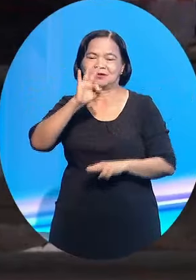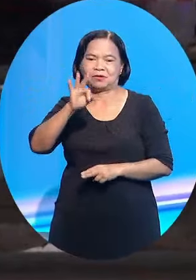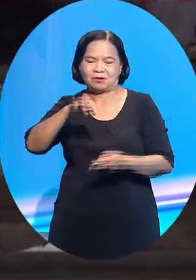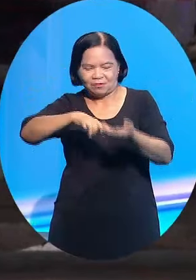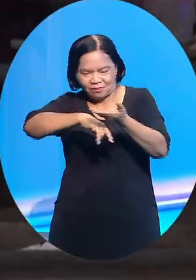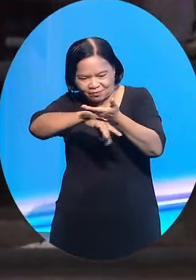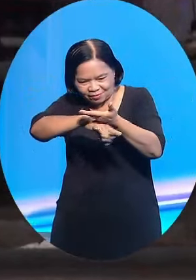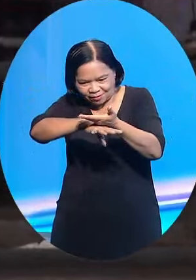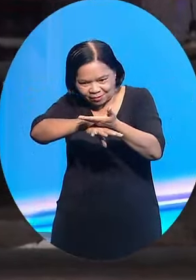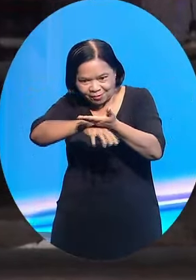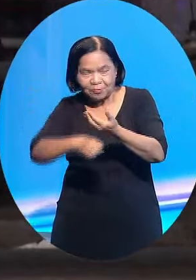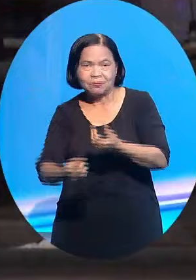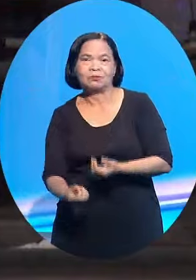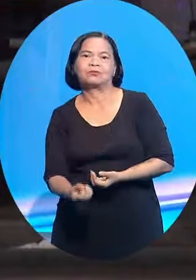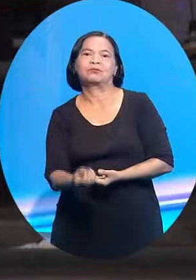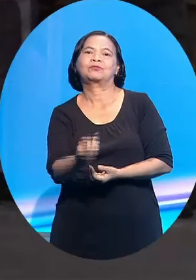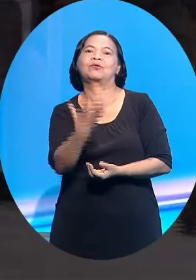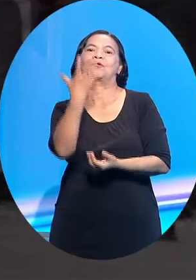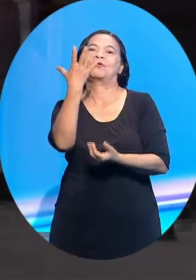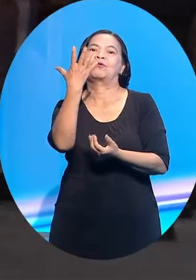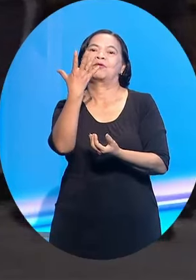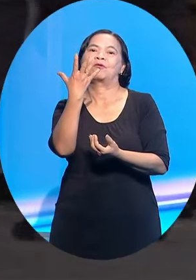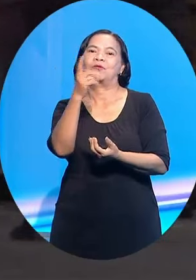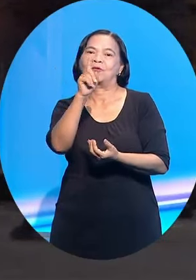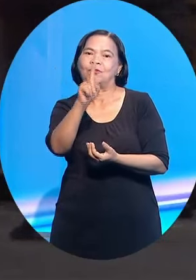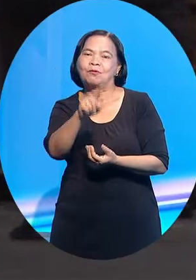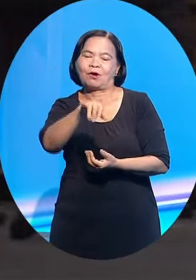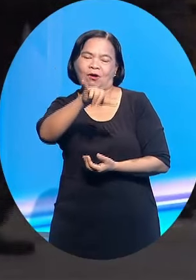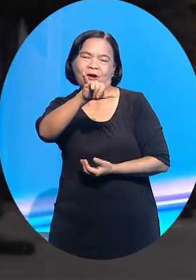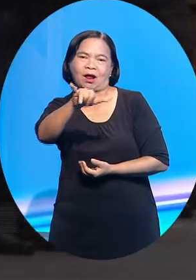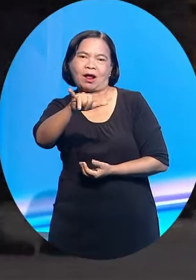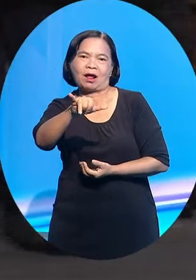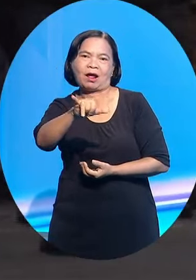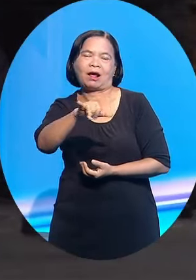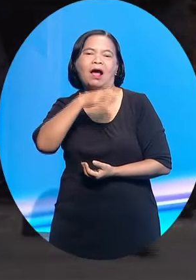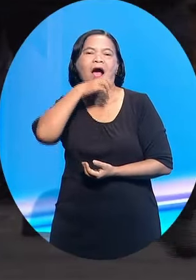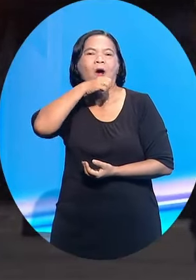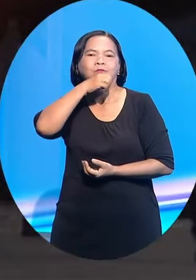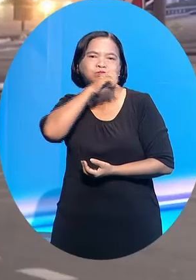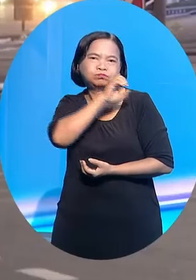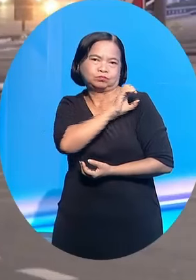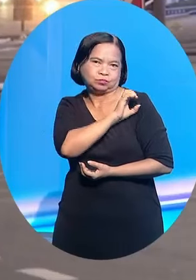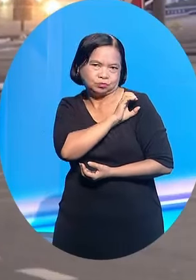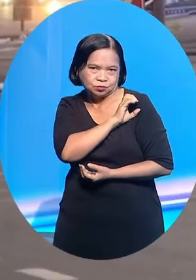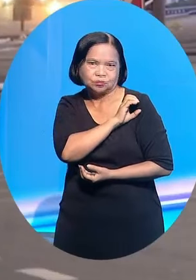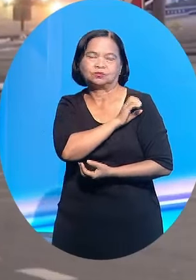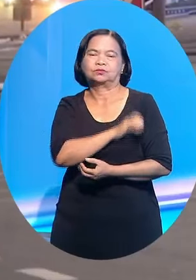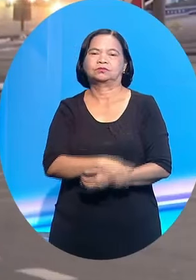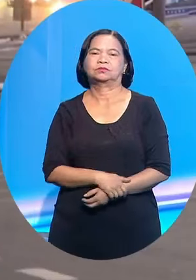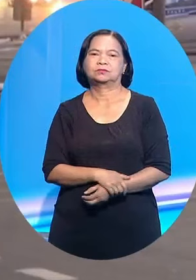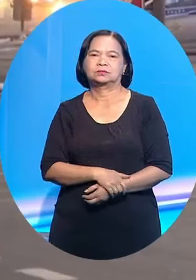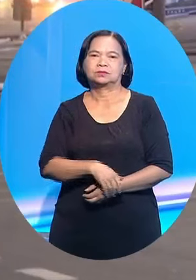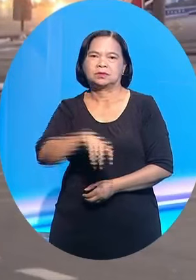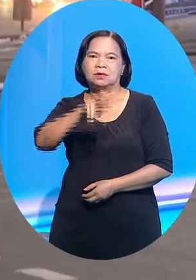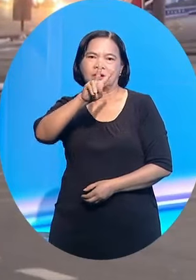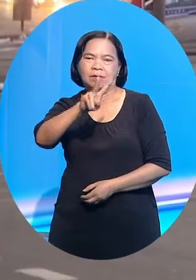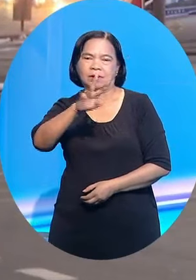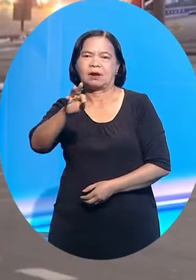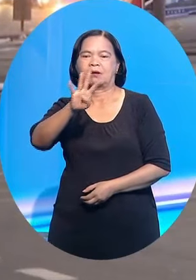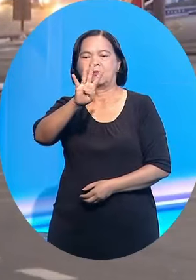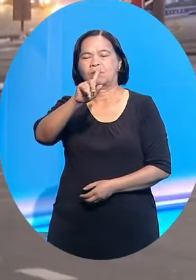nơi xảy ra vụ nổ từng thuộc sở hữu của Yevgeny Prigozhin, ông chủ của công ty quân sự tư nhân Wagner. Vladislav Tatarsky,